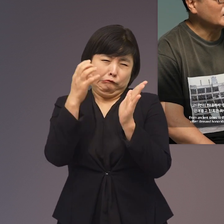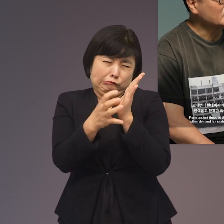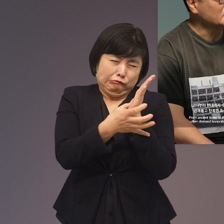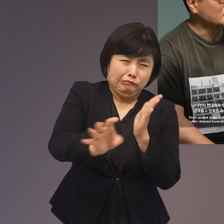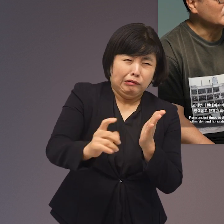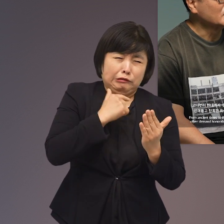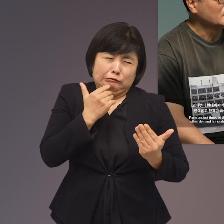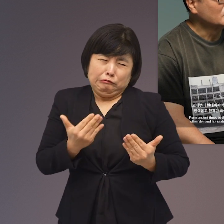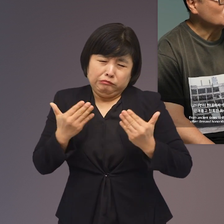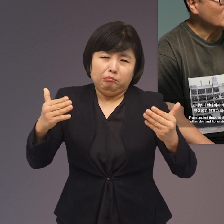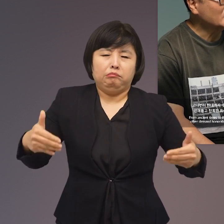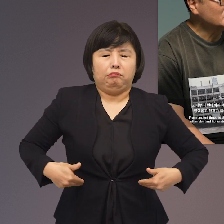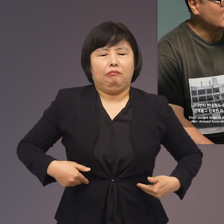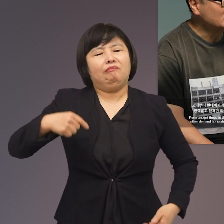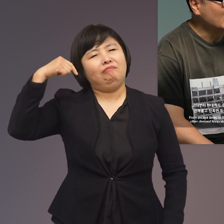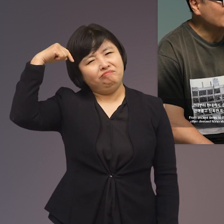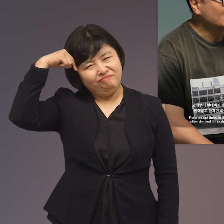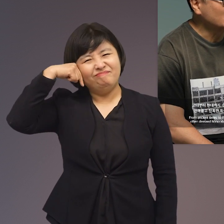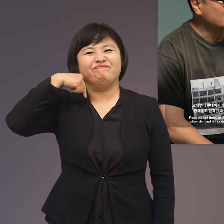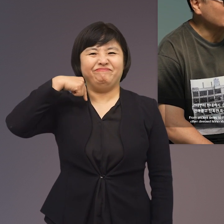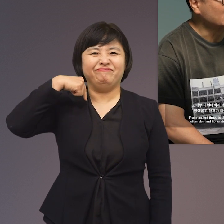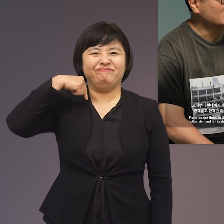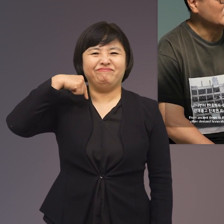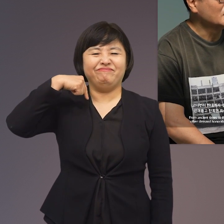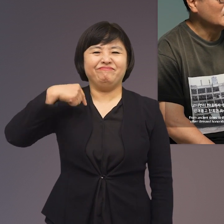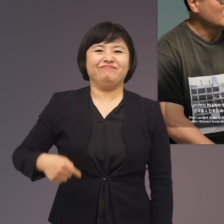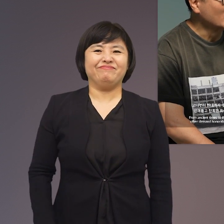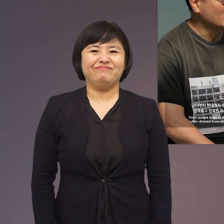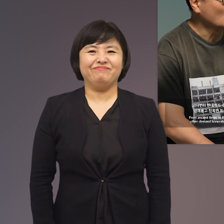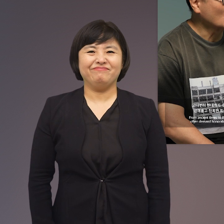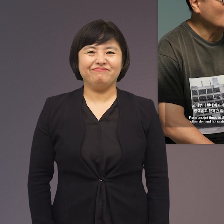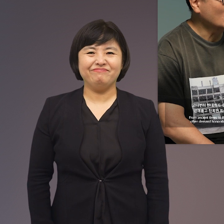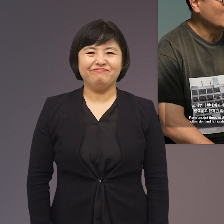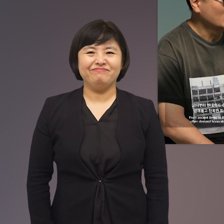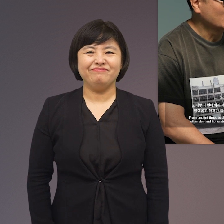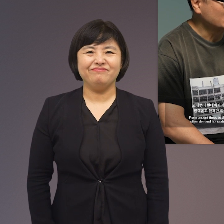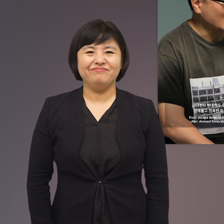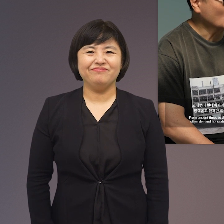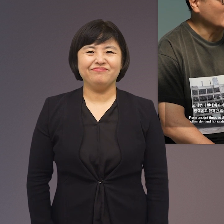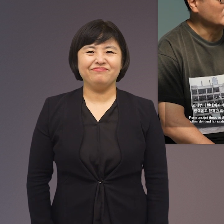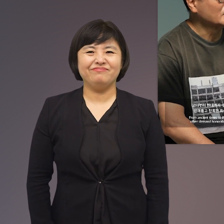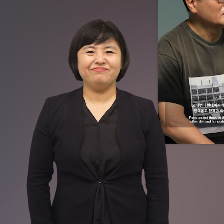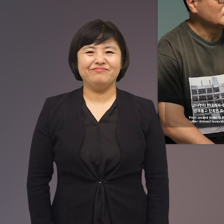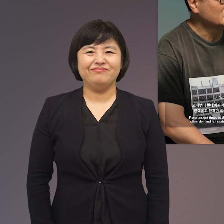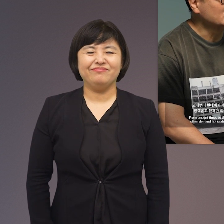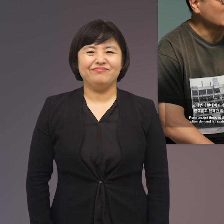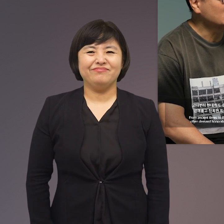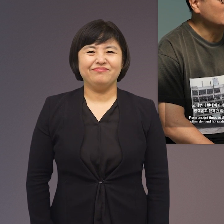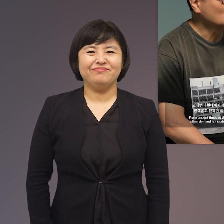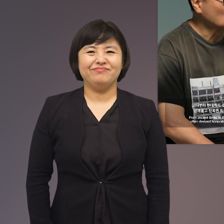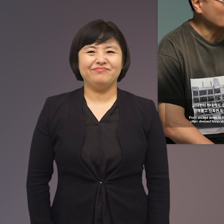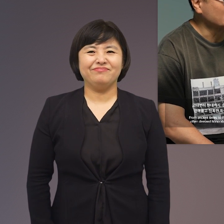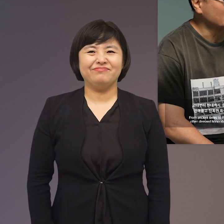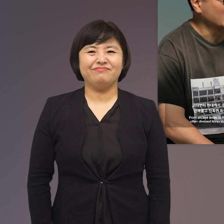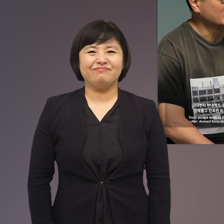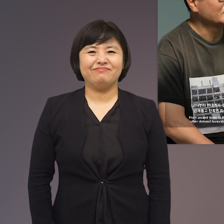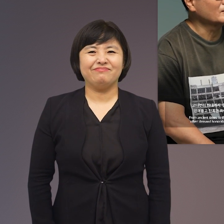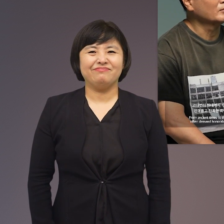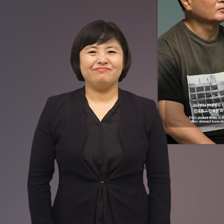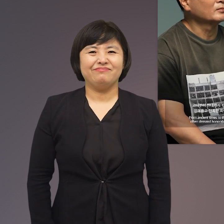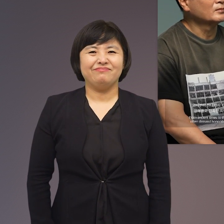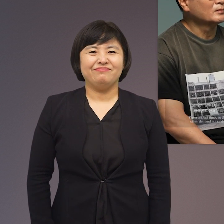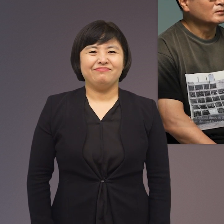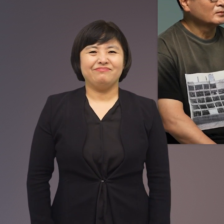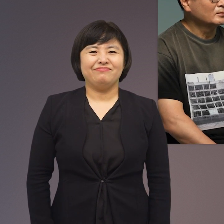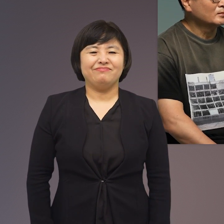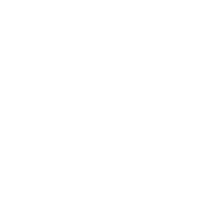고대부터 현대까지 수많은 전쟁의 서사는 명예롭고 잔혹한 희생을 요구했습니다.